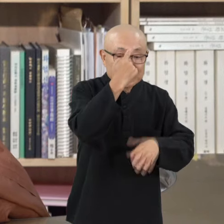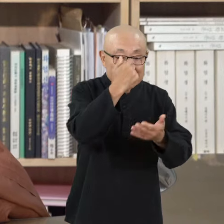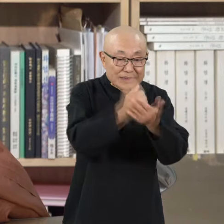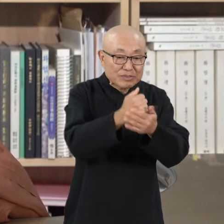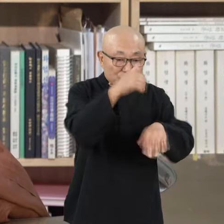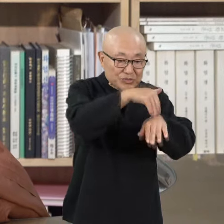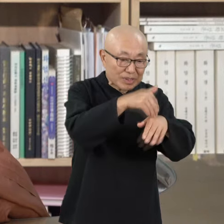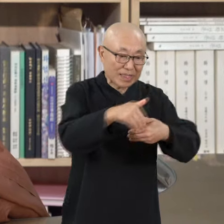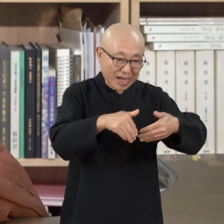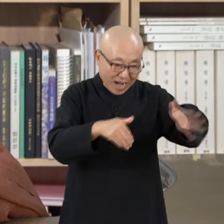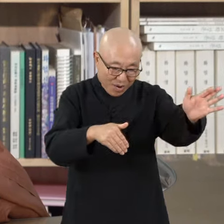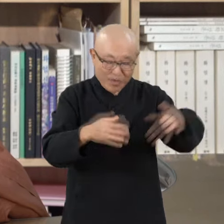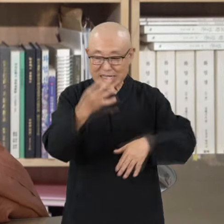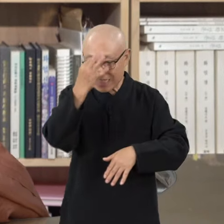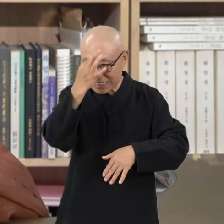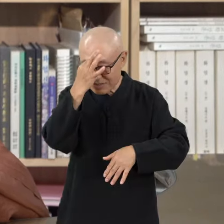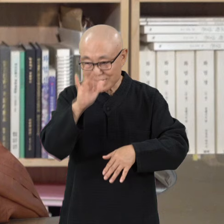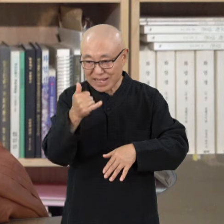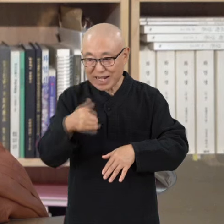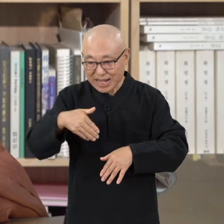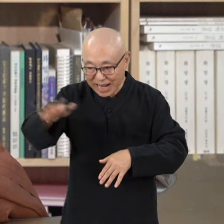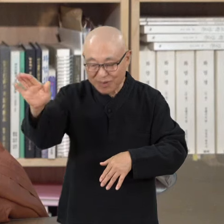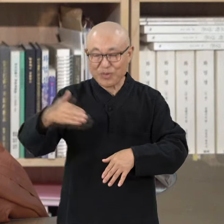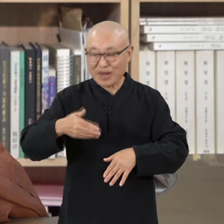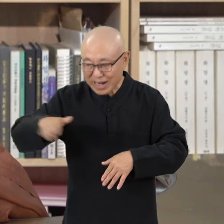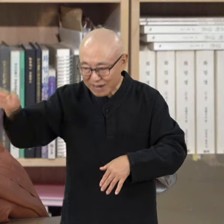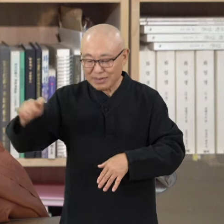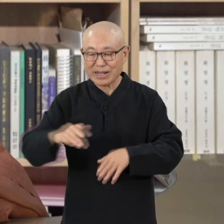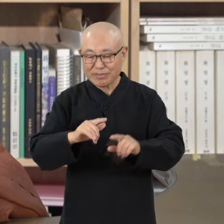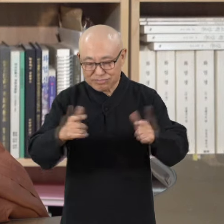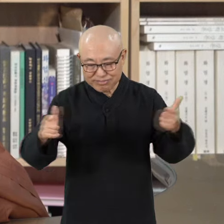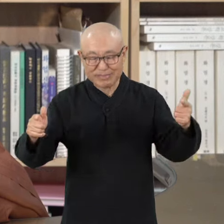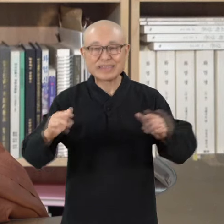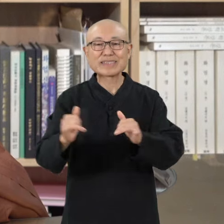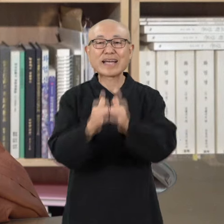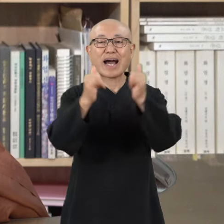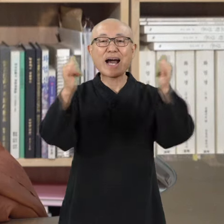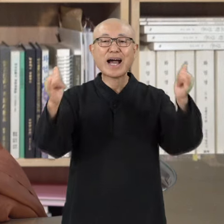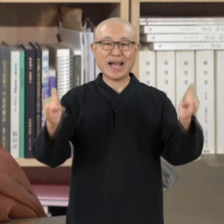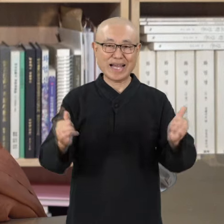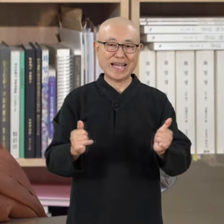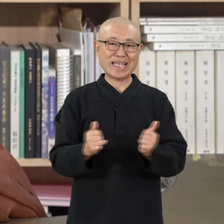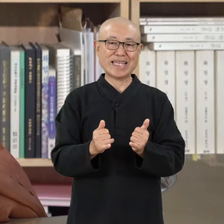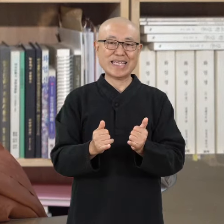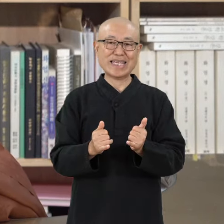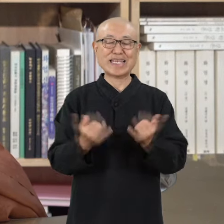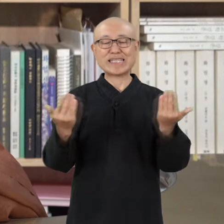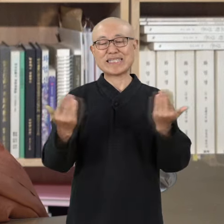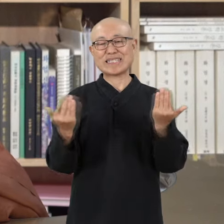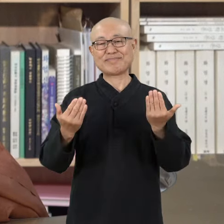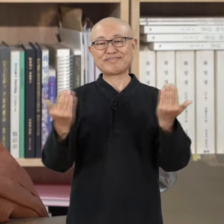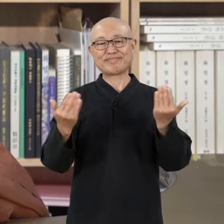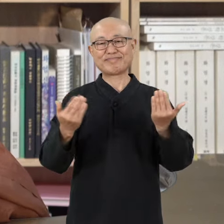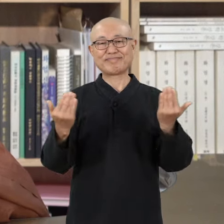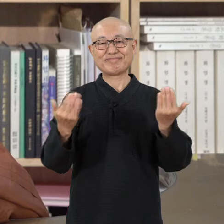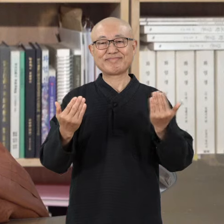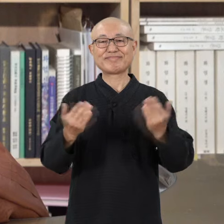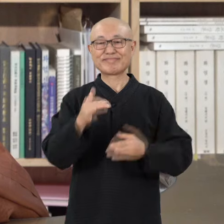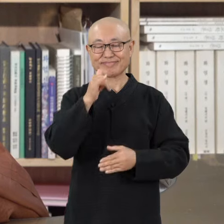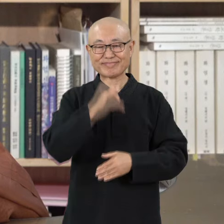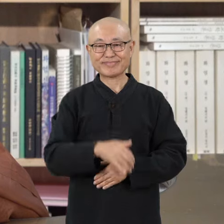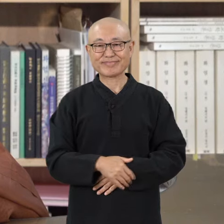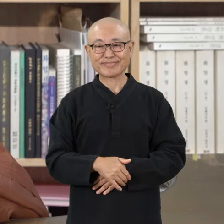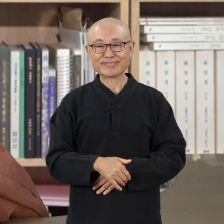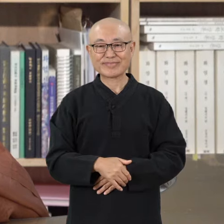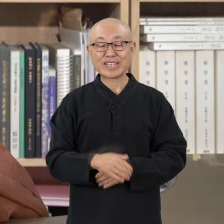기술은 기술로 가고 여러 다양한 사회에 다양한 직업이 있어요. 그래서 부처님은 그